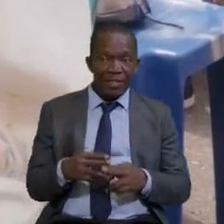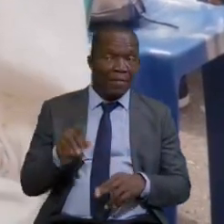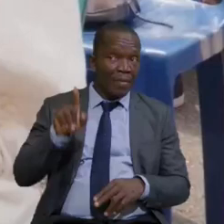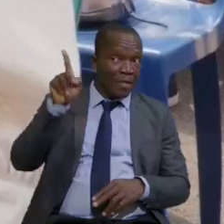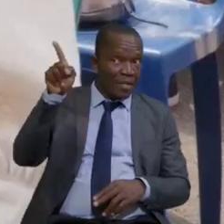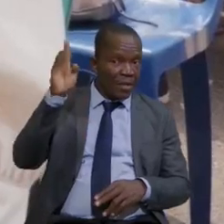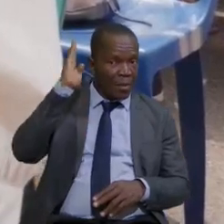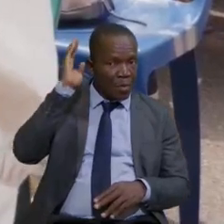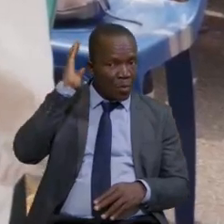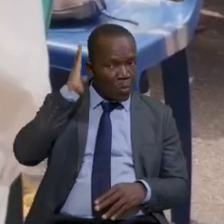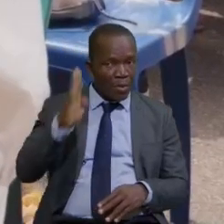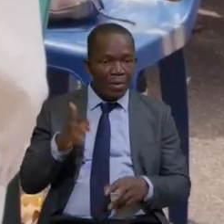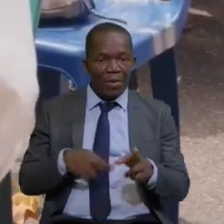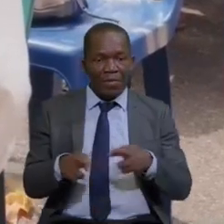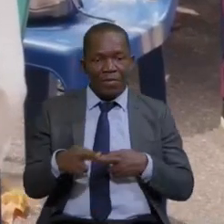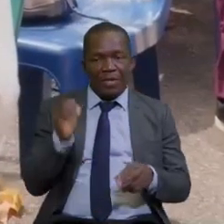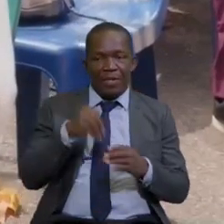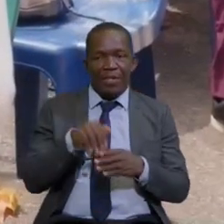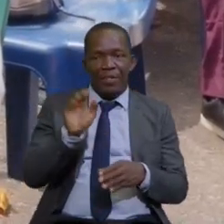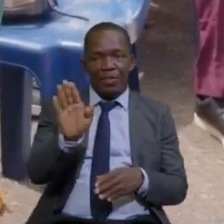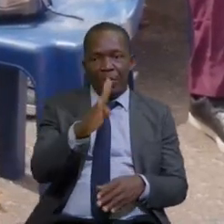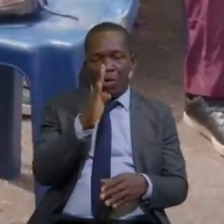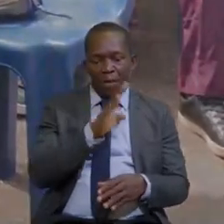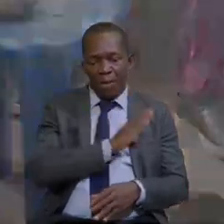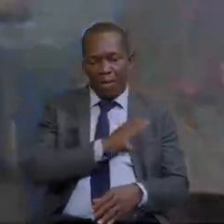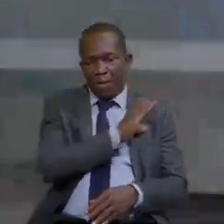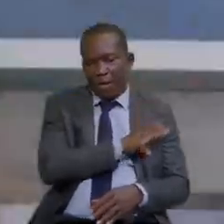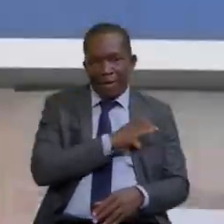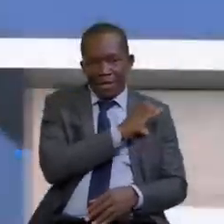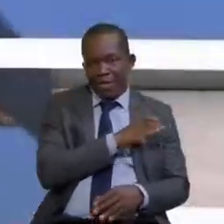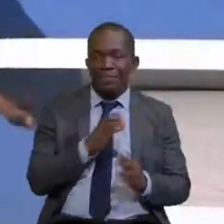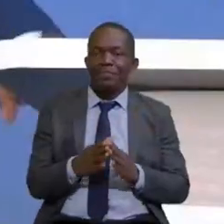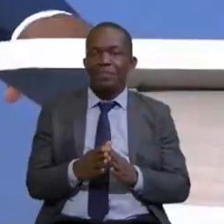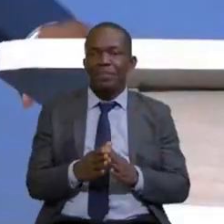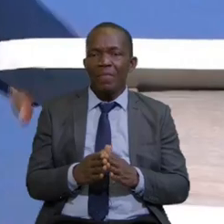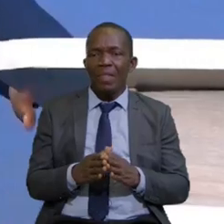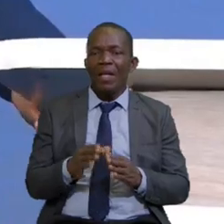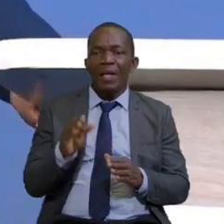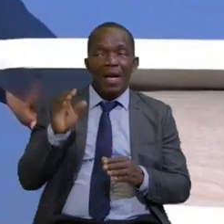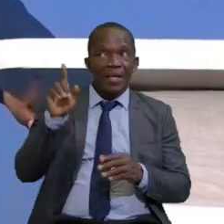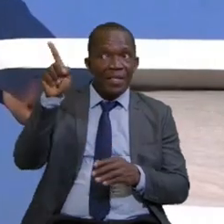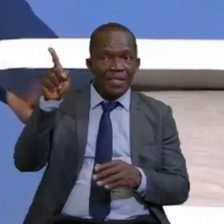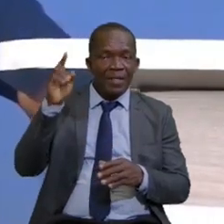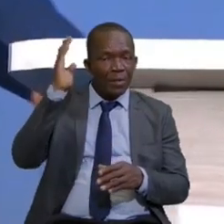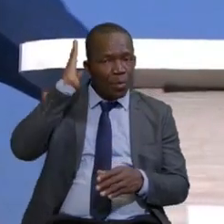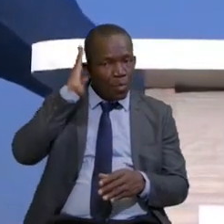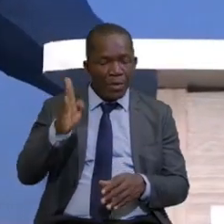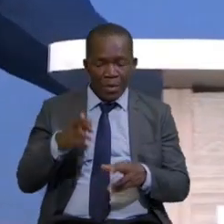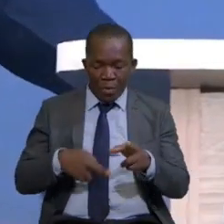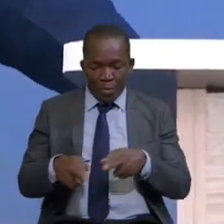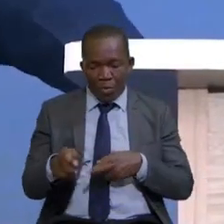nouveau et qu'il contrôle, il donne les commandements et nous sommes conduits et contrôlés